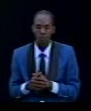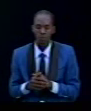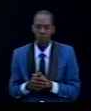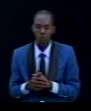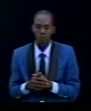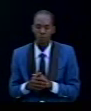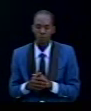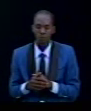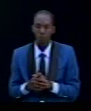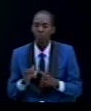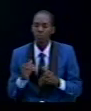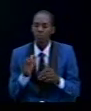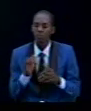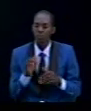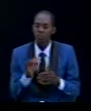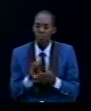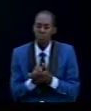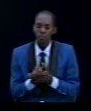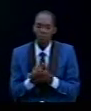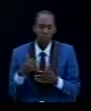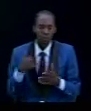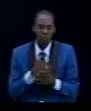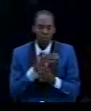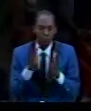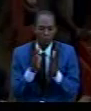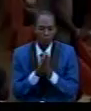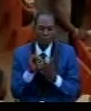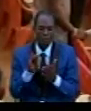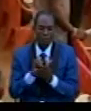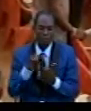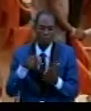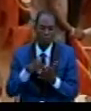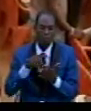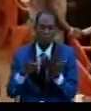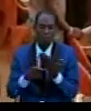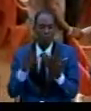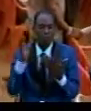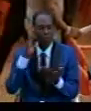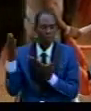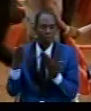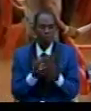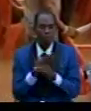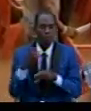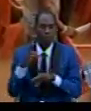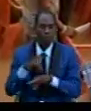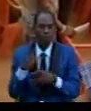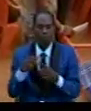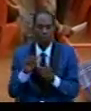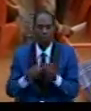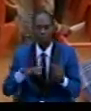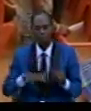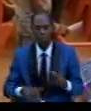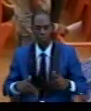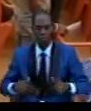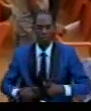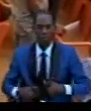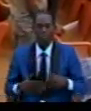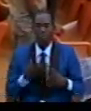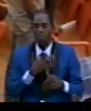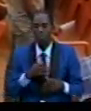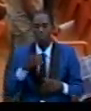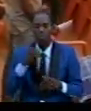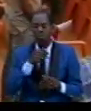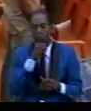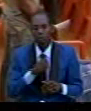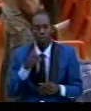We come in the power of your name and we pray that this crusade would bring freedom to every child, every youth and every adult in Jesus' name. Nous